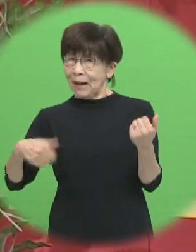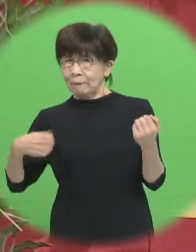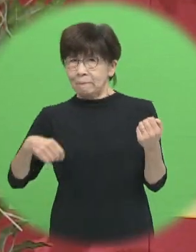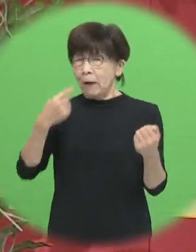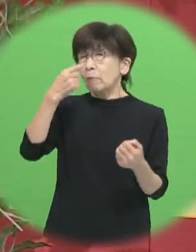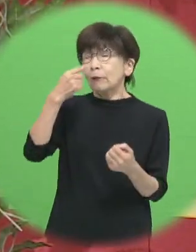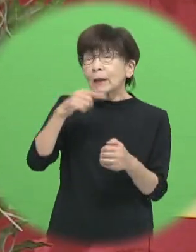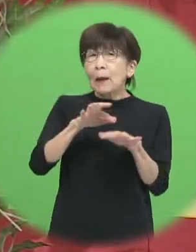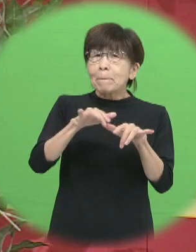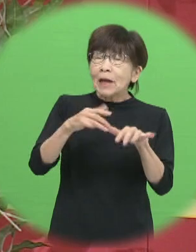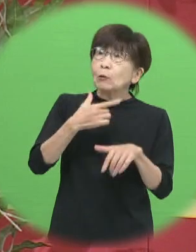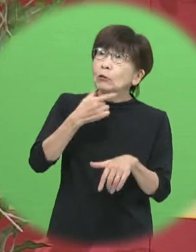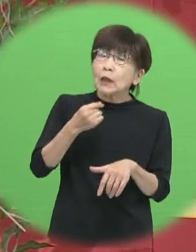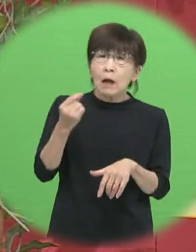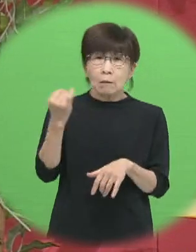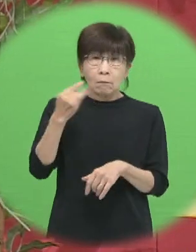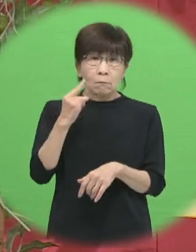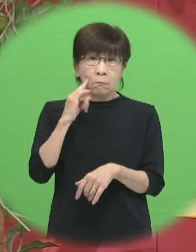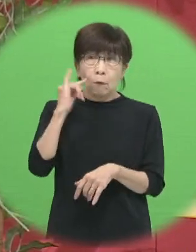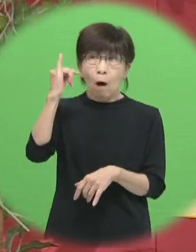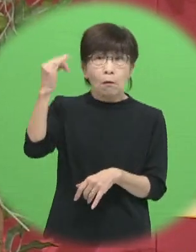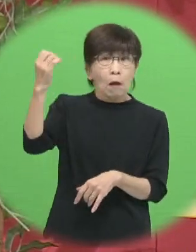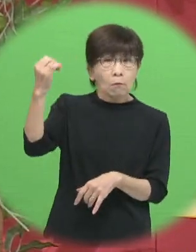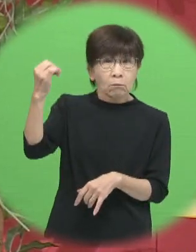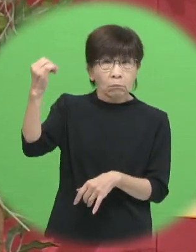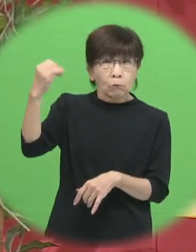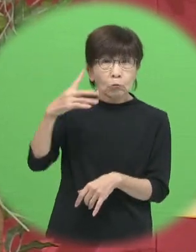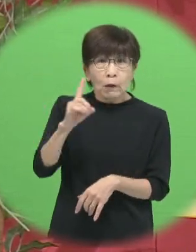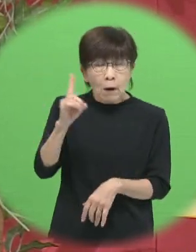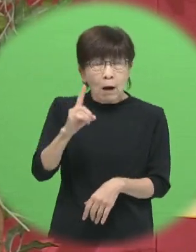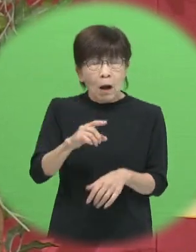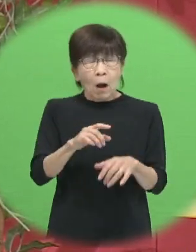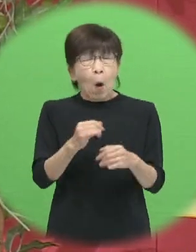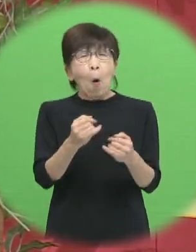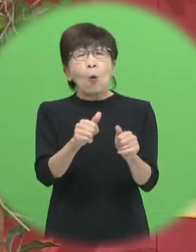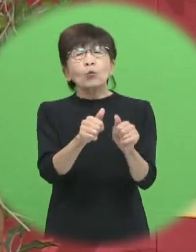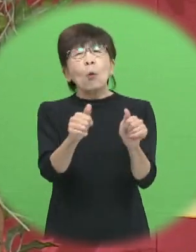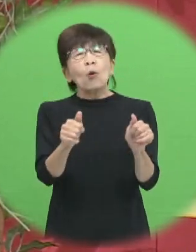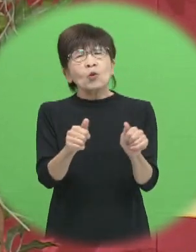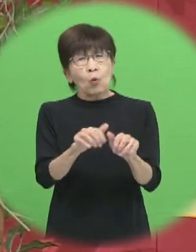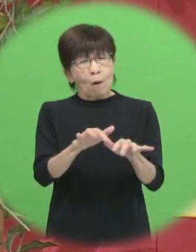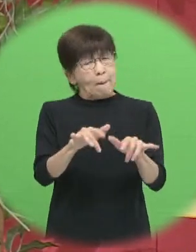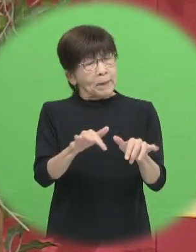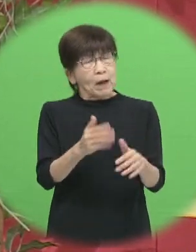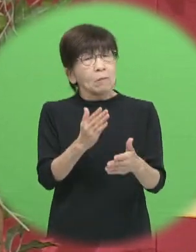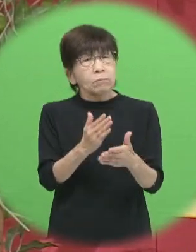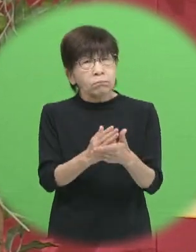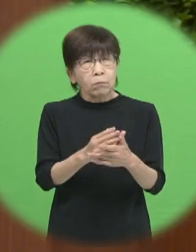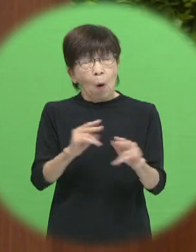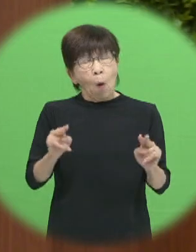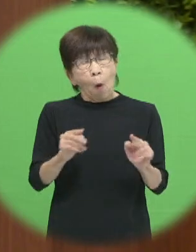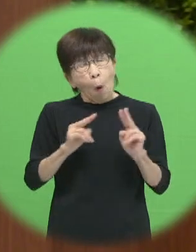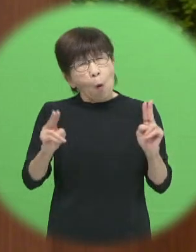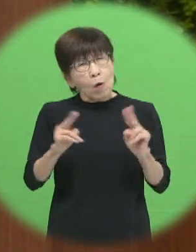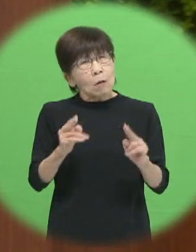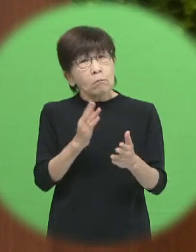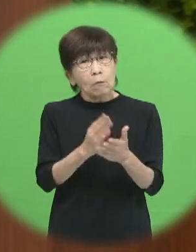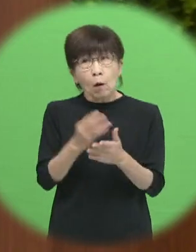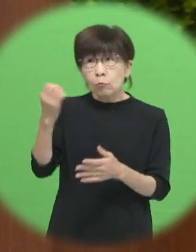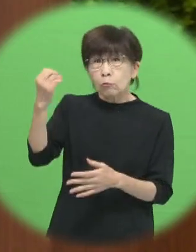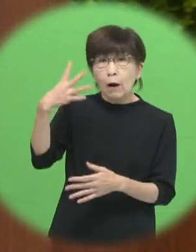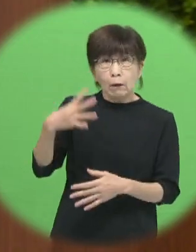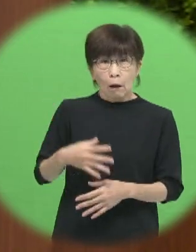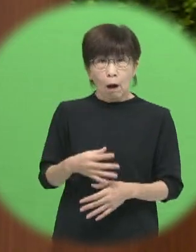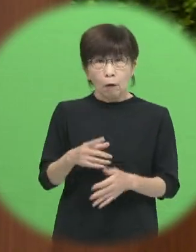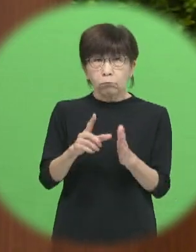母さんピアノやりたいんだって言ったら、男の子が音楽やるもんじゃないよ、ピアノ弾くもんじゃないよっ って言われた記憶があって、その時は、まあ、ちょっと